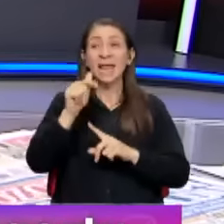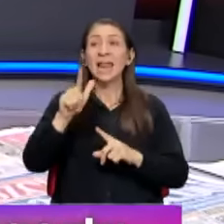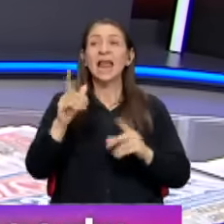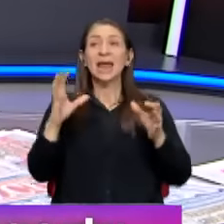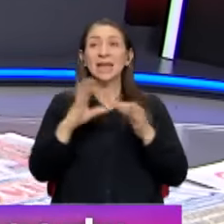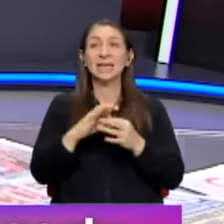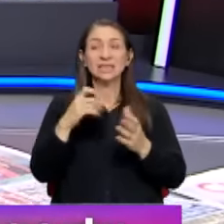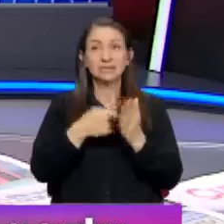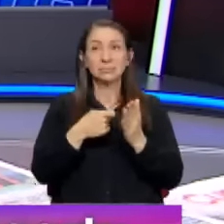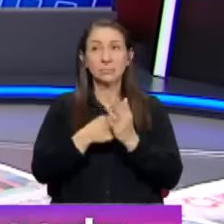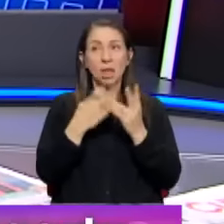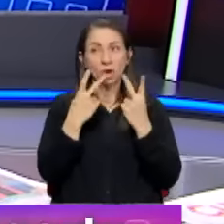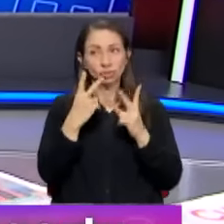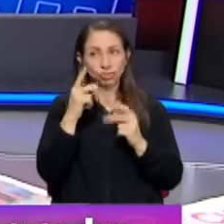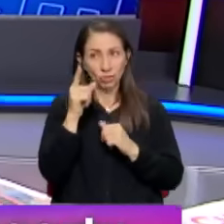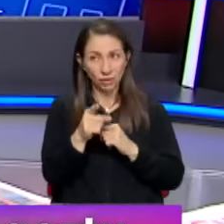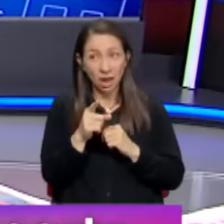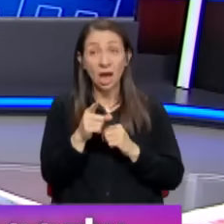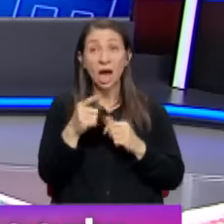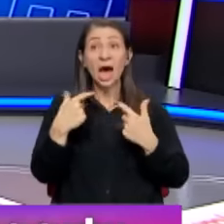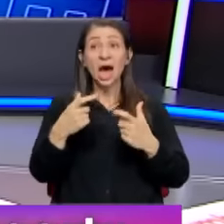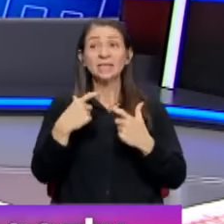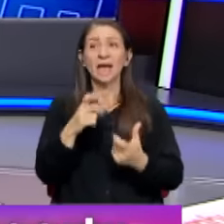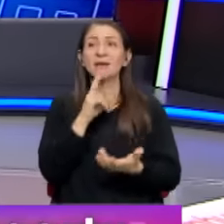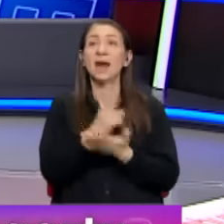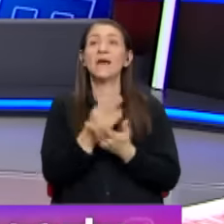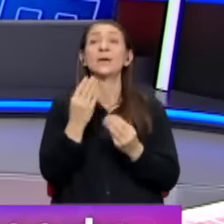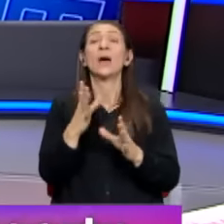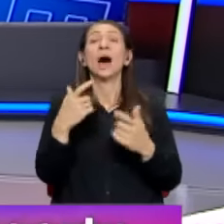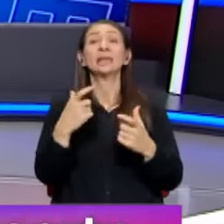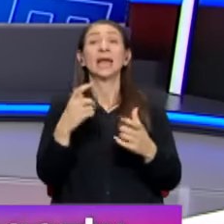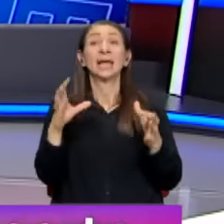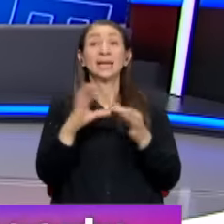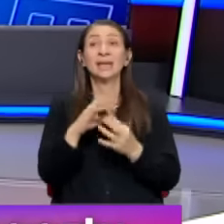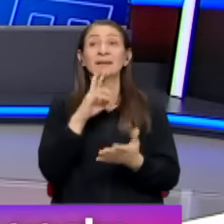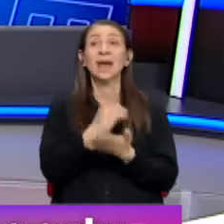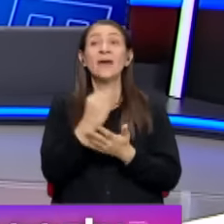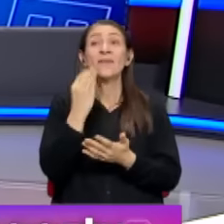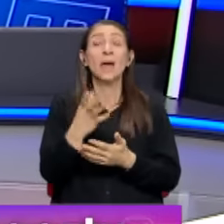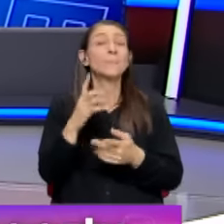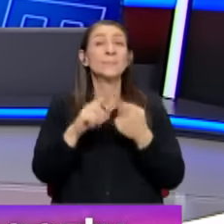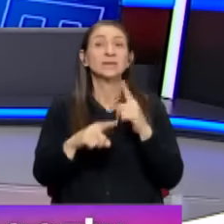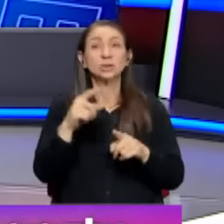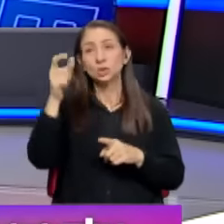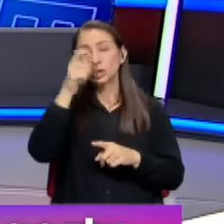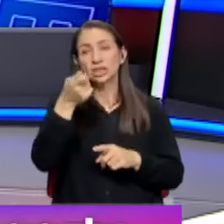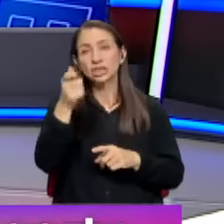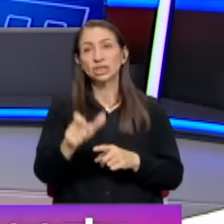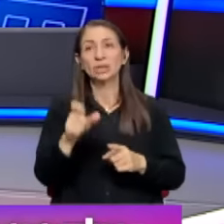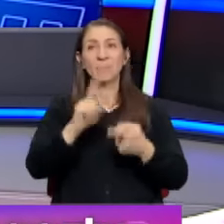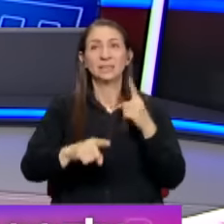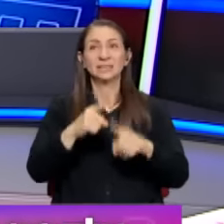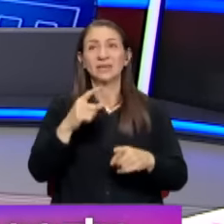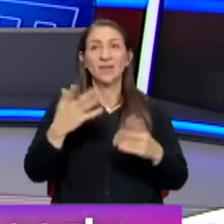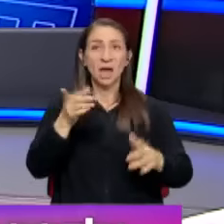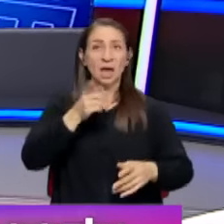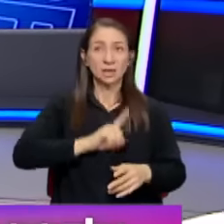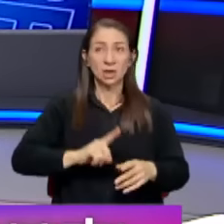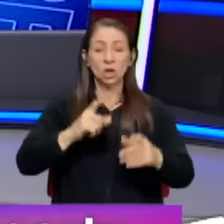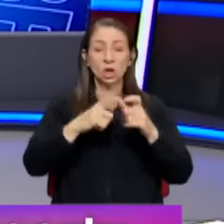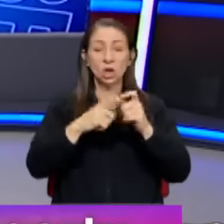ilgili isimler açıklandı. Hatay kararını veremedi. Hatay ile ilgili kararını veren parti Türkiye İşçi Partisi ve